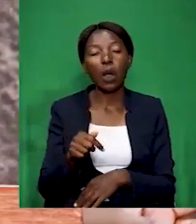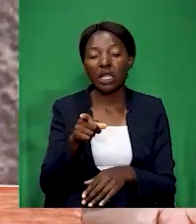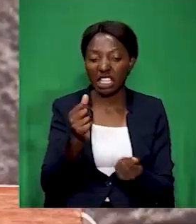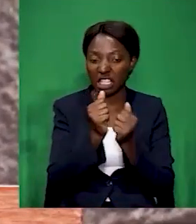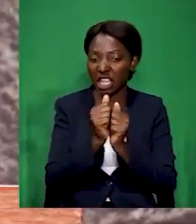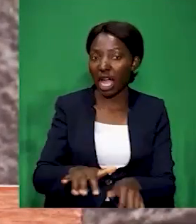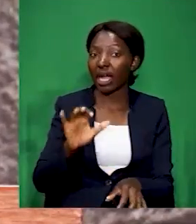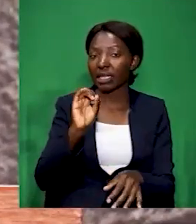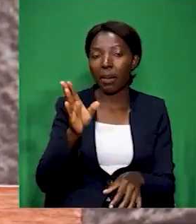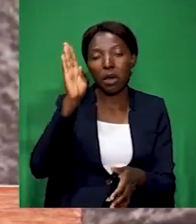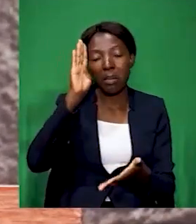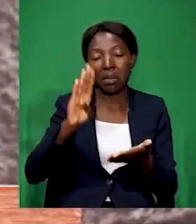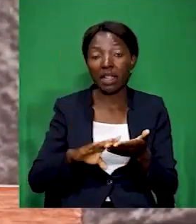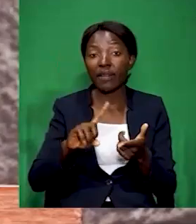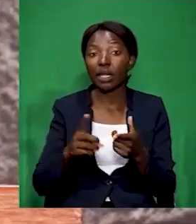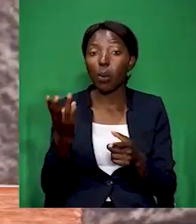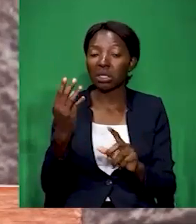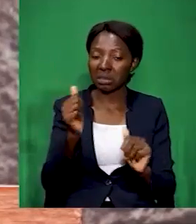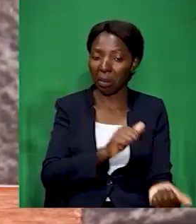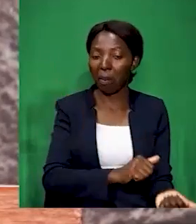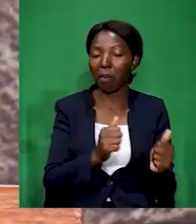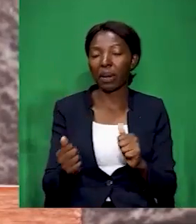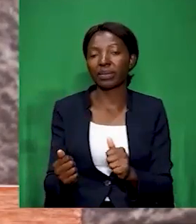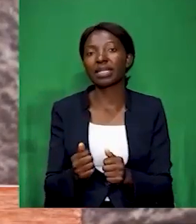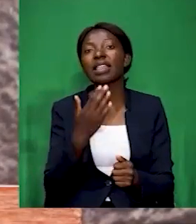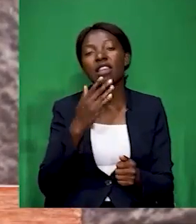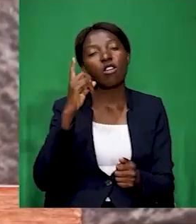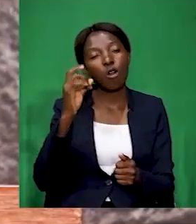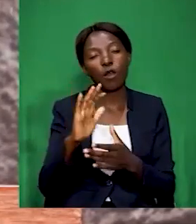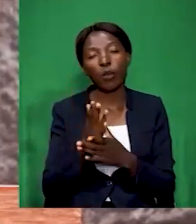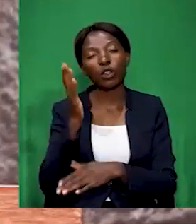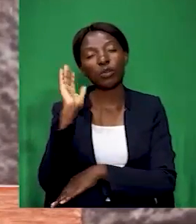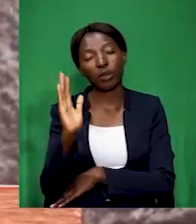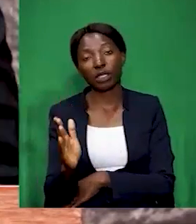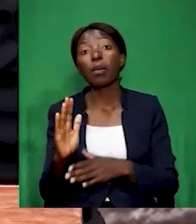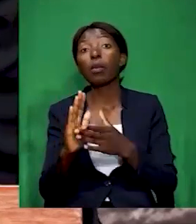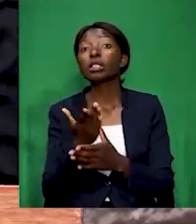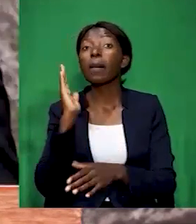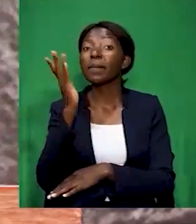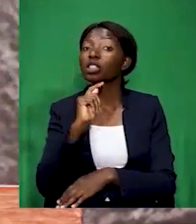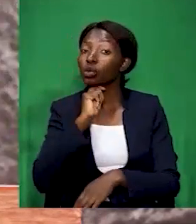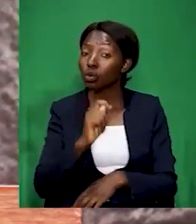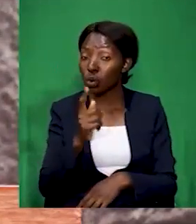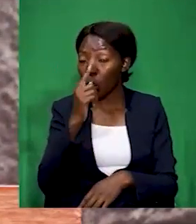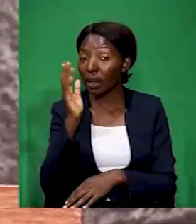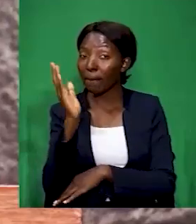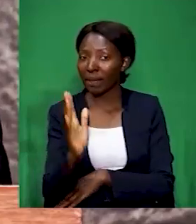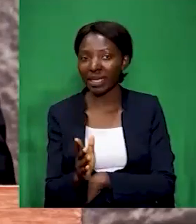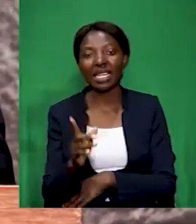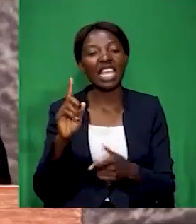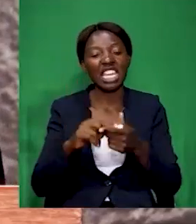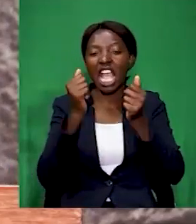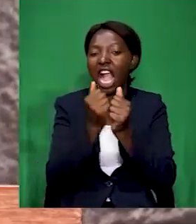wakatenda akabhabhatidzwa na Simon wakatenda ndoda kutenda mwari neivhangeri nekuti vhangeri chaiyo ikaparidzwa